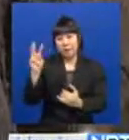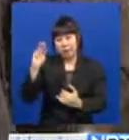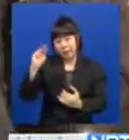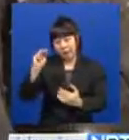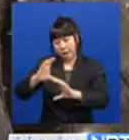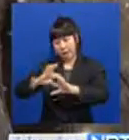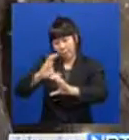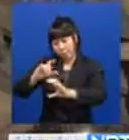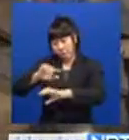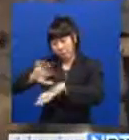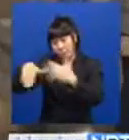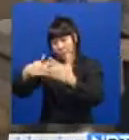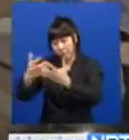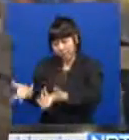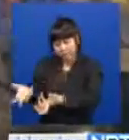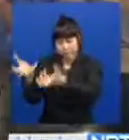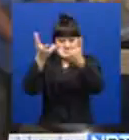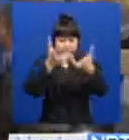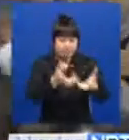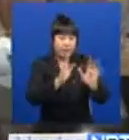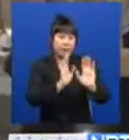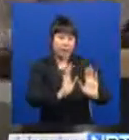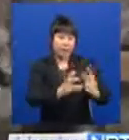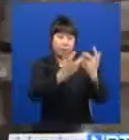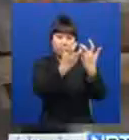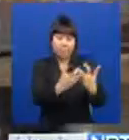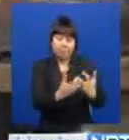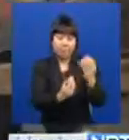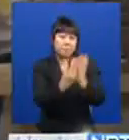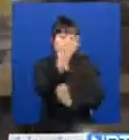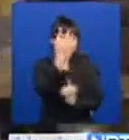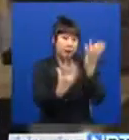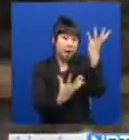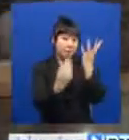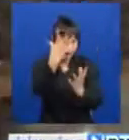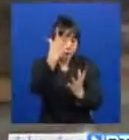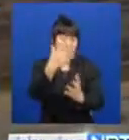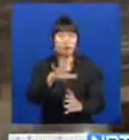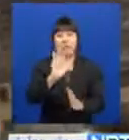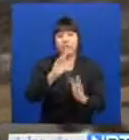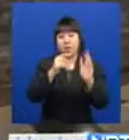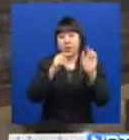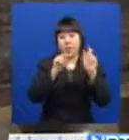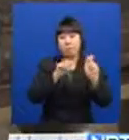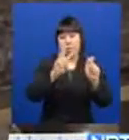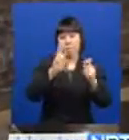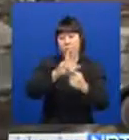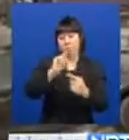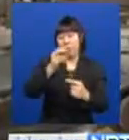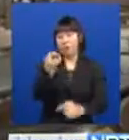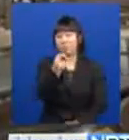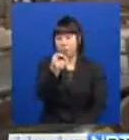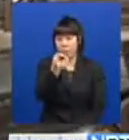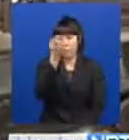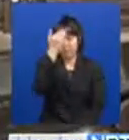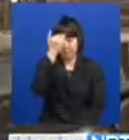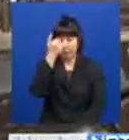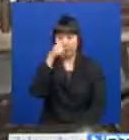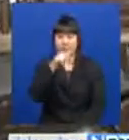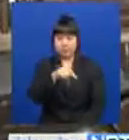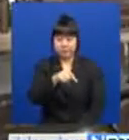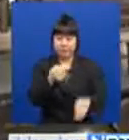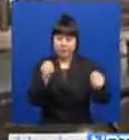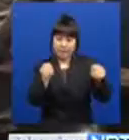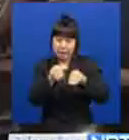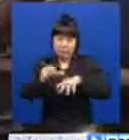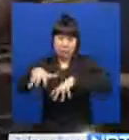ไม้พยุงของกลางทั้งหมดไปเก็บไว้ที่องค์การอุตสาหกรรมป่าไม้หรืออปตำบลลำไซอำเภอวังน้อยแทนค่ะเนื่องจากว่าเป็นพื้นที่ที่อยู่